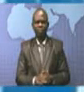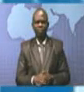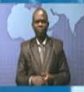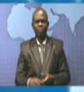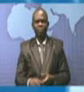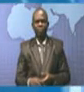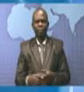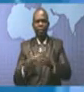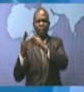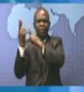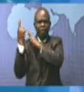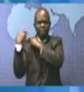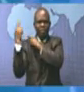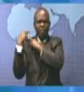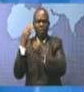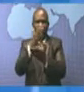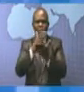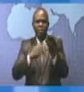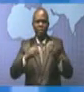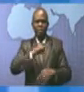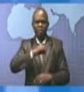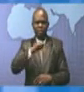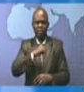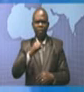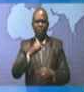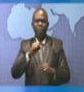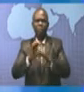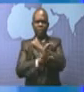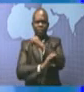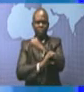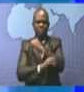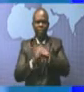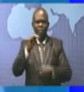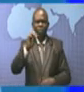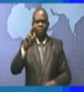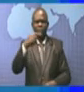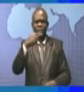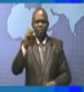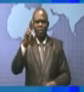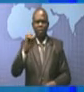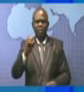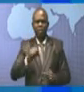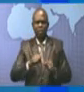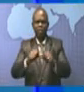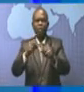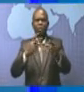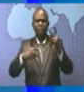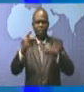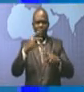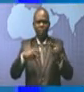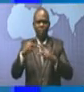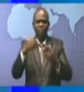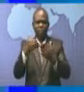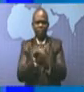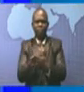Les responsables du parti CNDD-FDD en commune Mugele poursuivent leur descente dans les zones de cette nouvelle